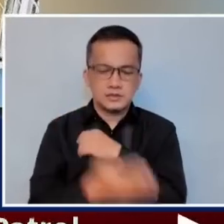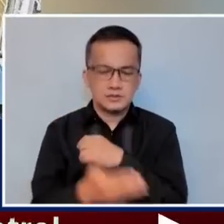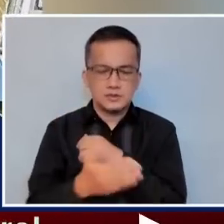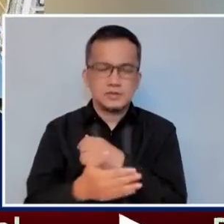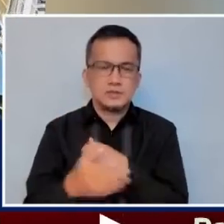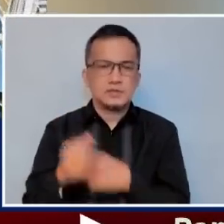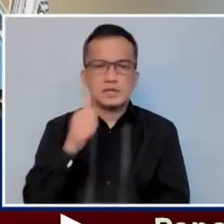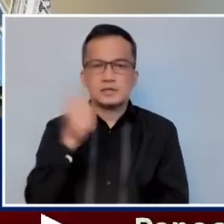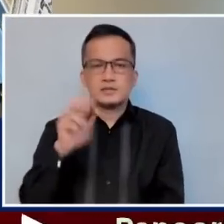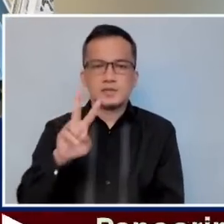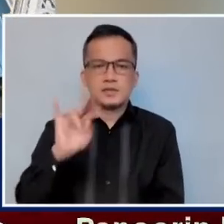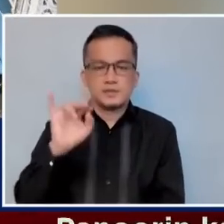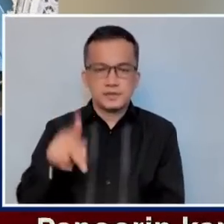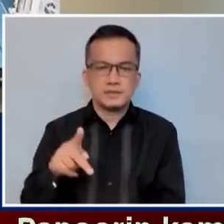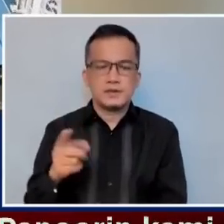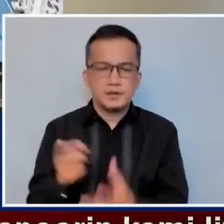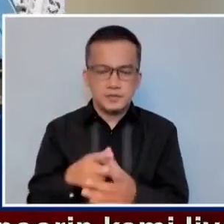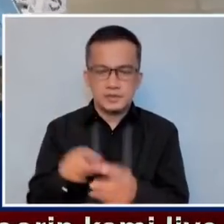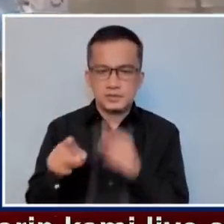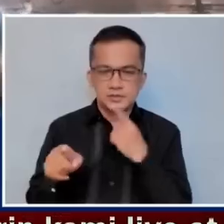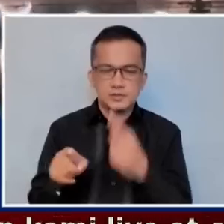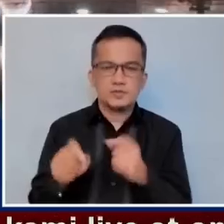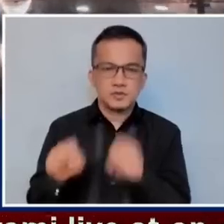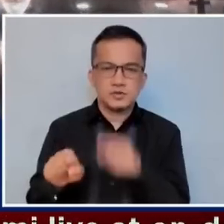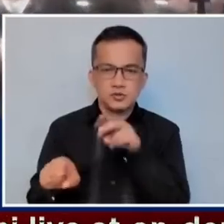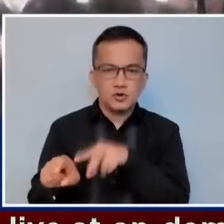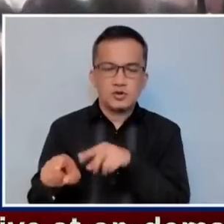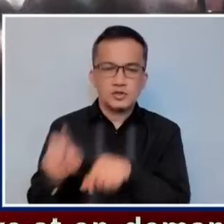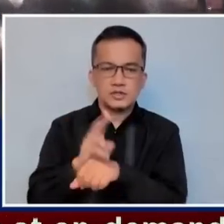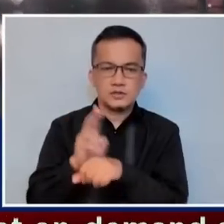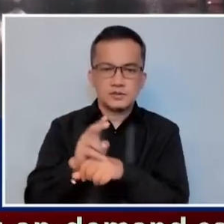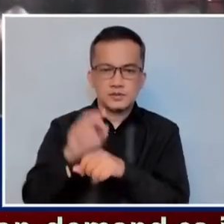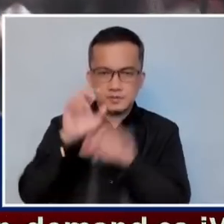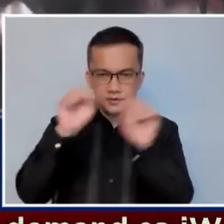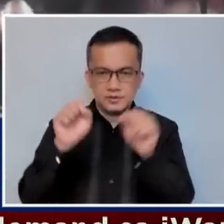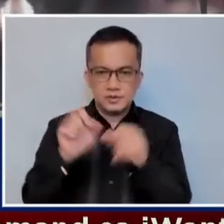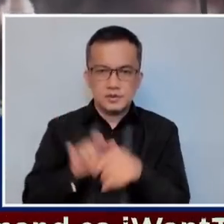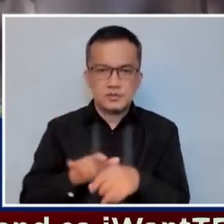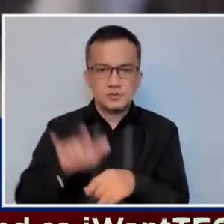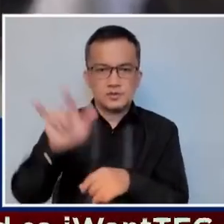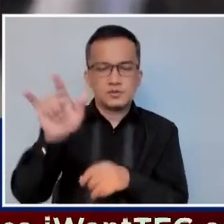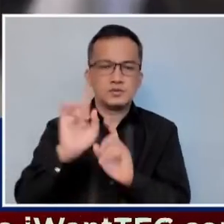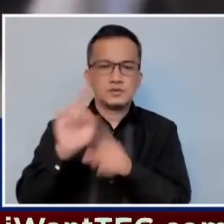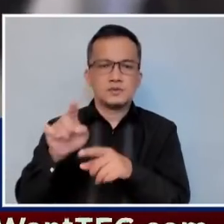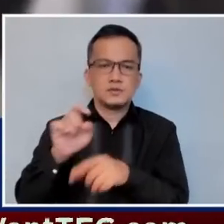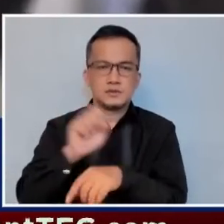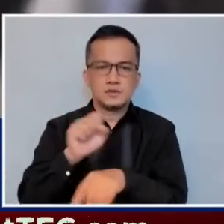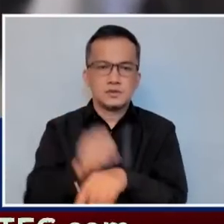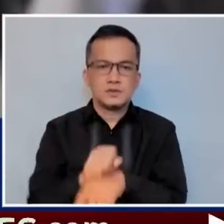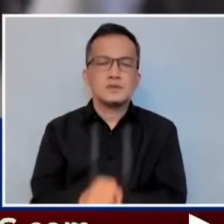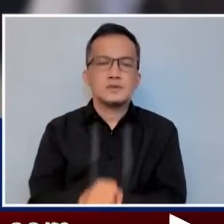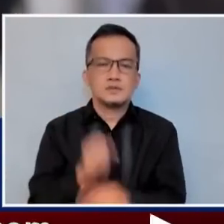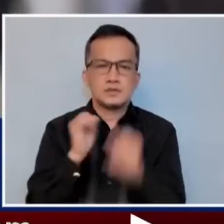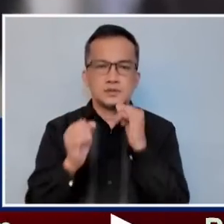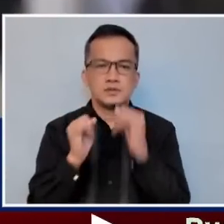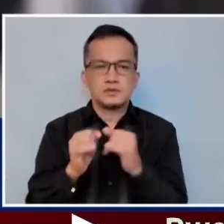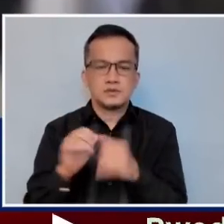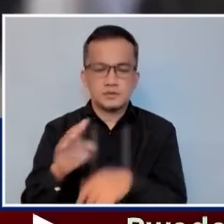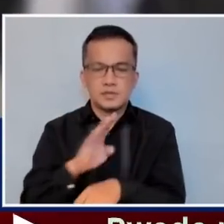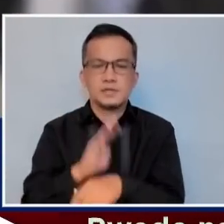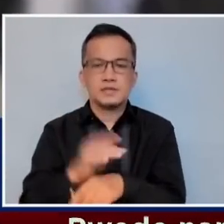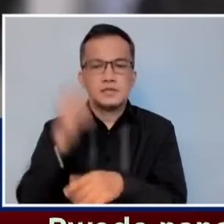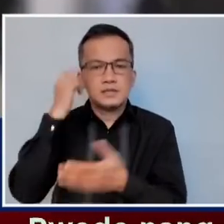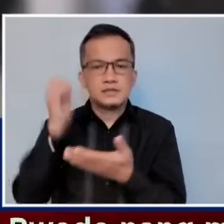VIP. Una nang lumutang na posibleng ito ang ginamit ng Pangulo sa kanyang biyahe pa Singapore sa isang panayam kay Bayan Secretary